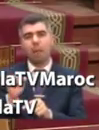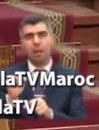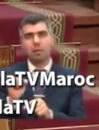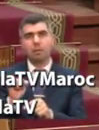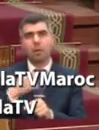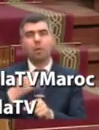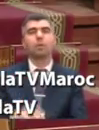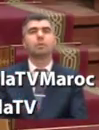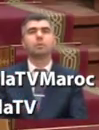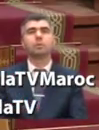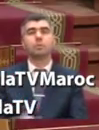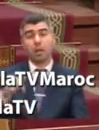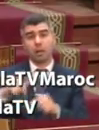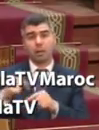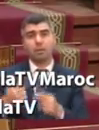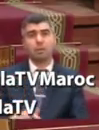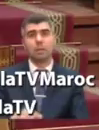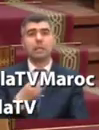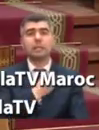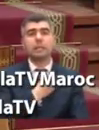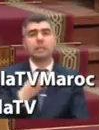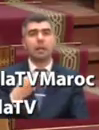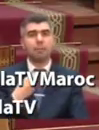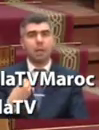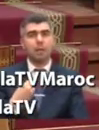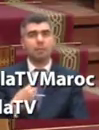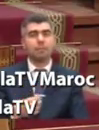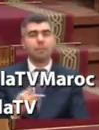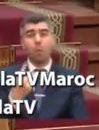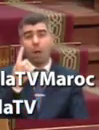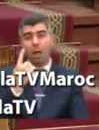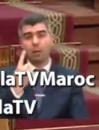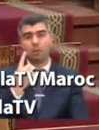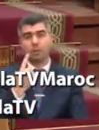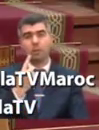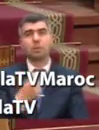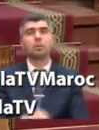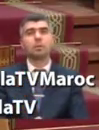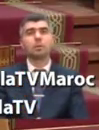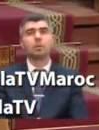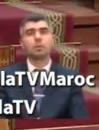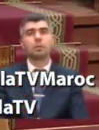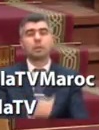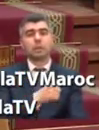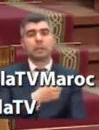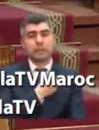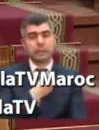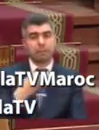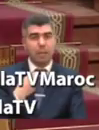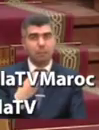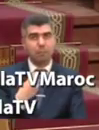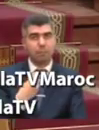عندنا السيد الوزير سبيطار كان فيه كان فيه طبيب